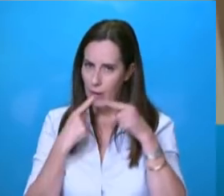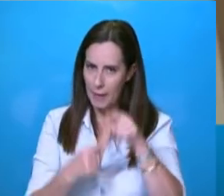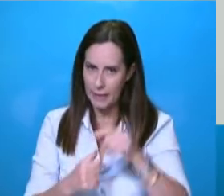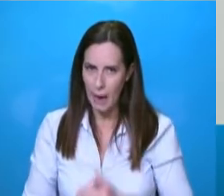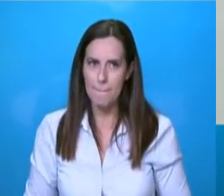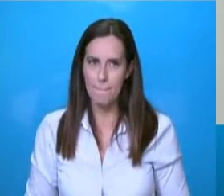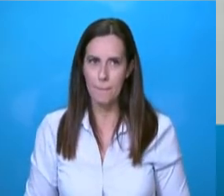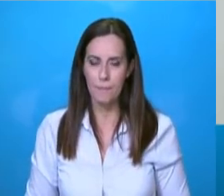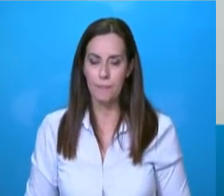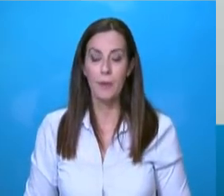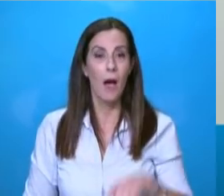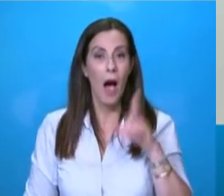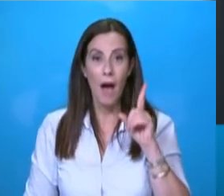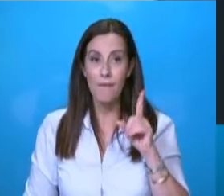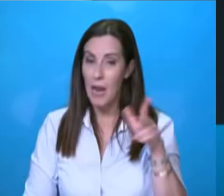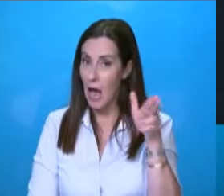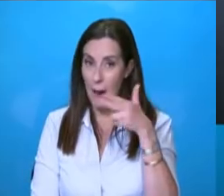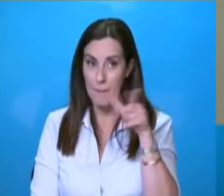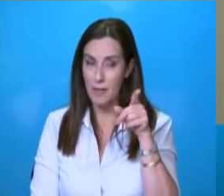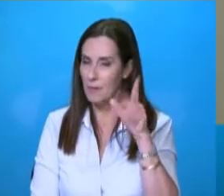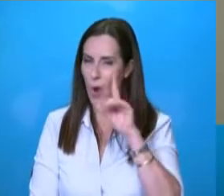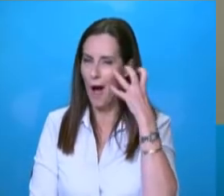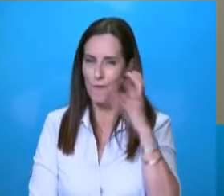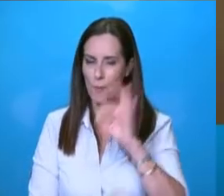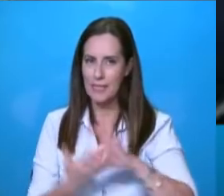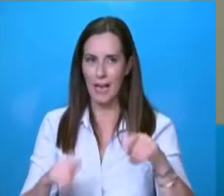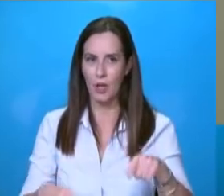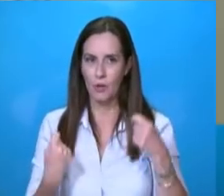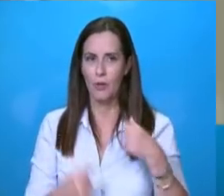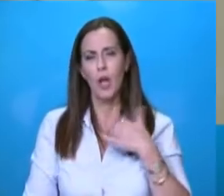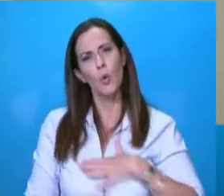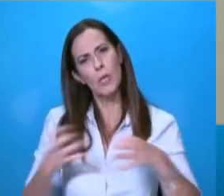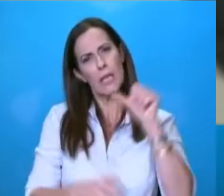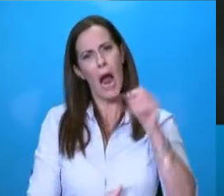איתכן, בסדר? אבל את המצלמה אהבו פחות. אני רוצה כיתה א'.